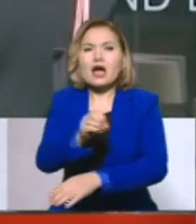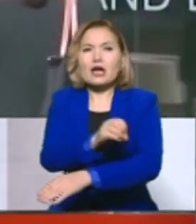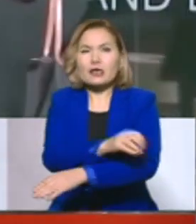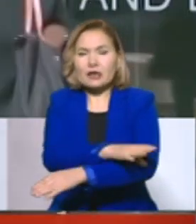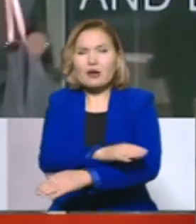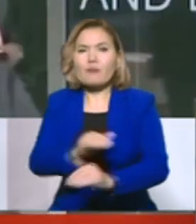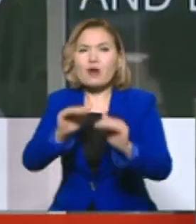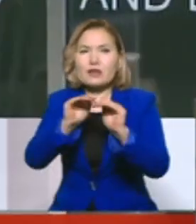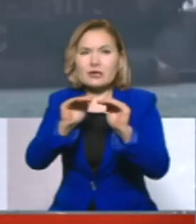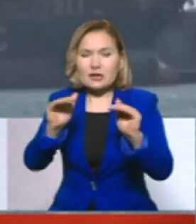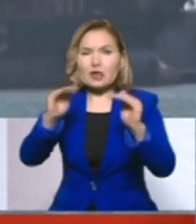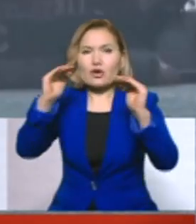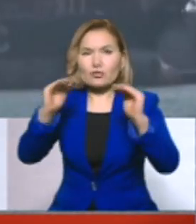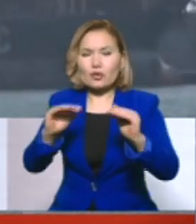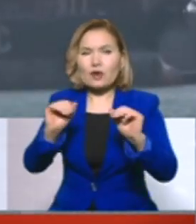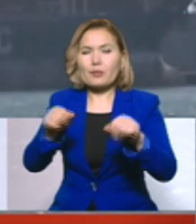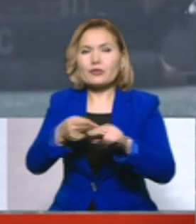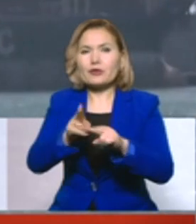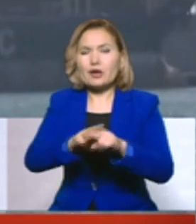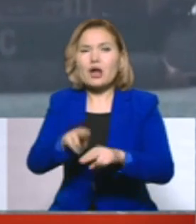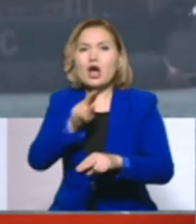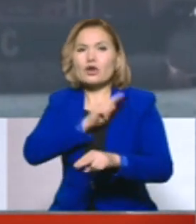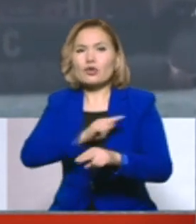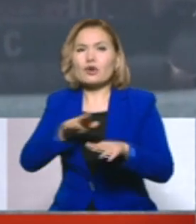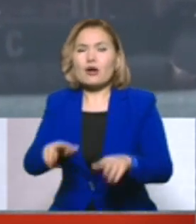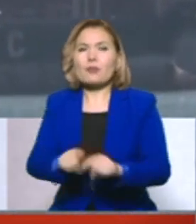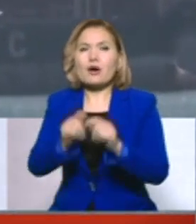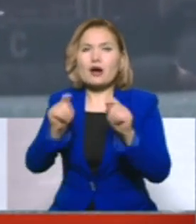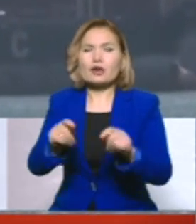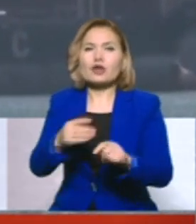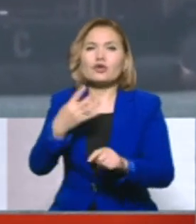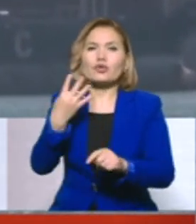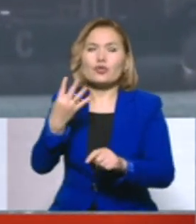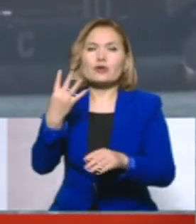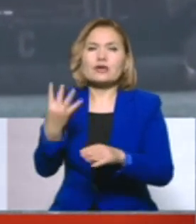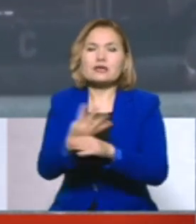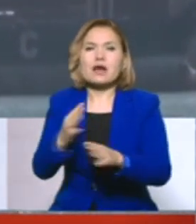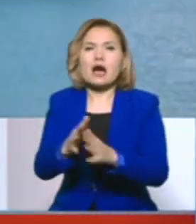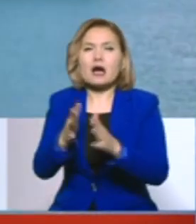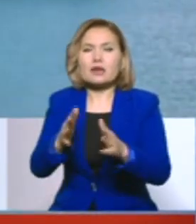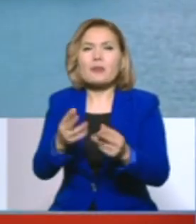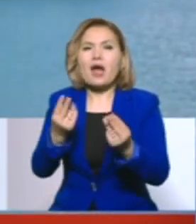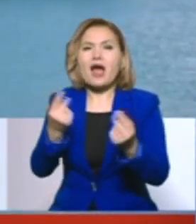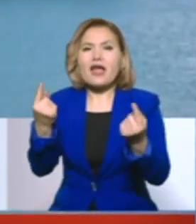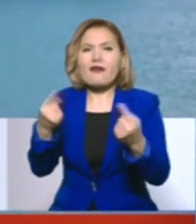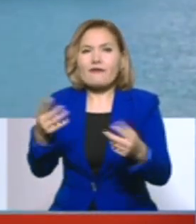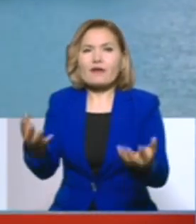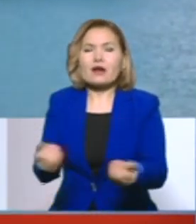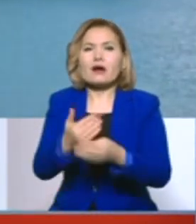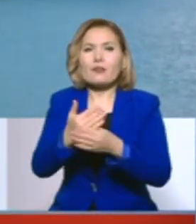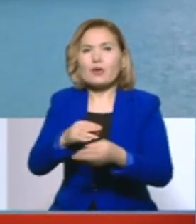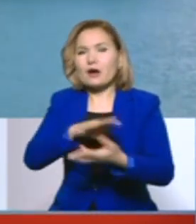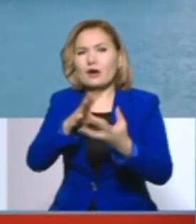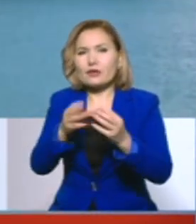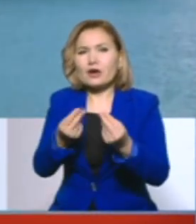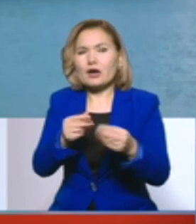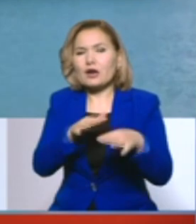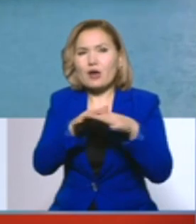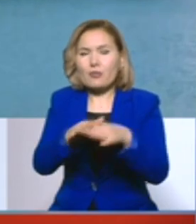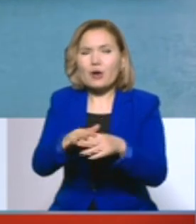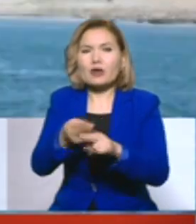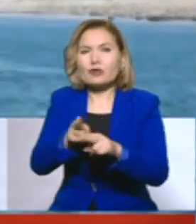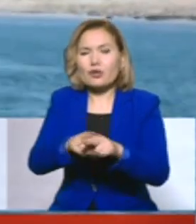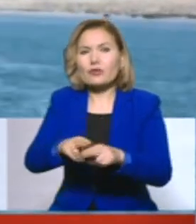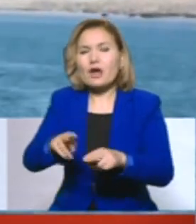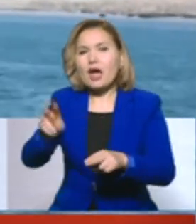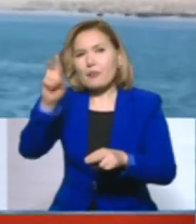деңгейі тезірек төмендейді. Еңбек өнімділігі 4 есе артып, инфляция азаяды. Бірақ тұрақты қоры не сырттан инвестиция тартуға мүмкіндігі жоқ көп ел